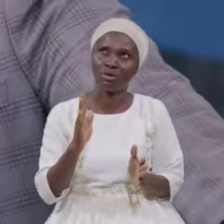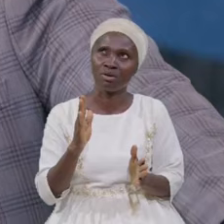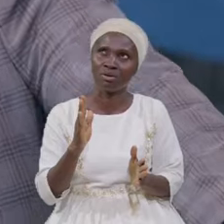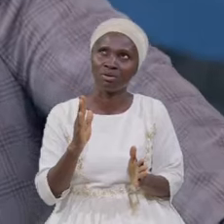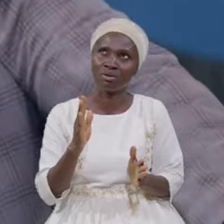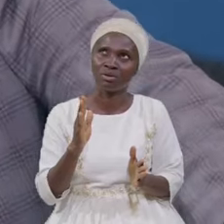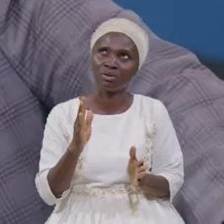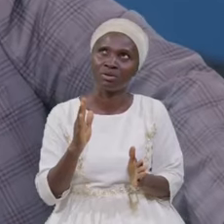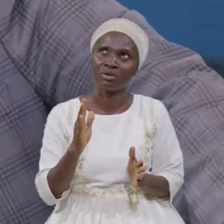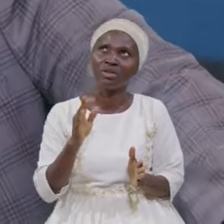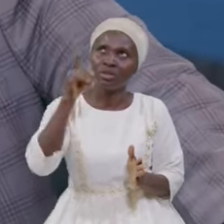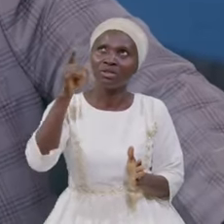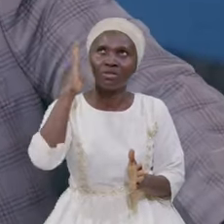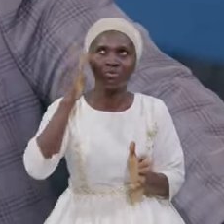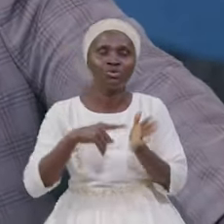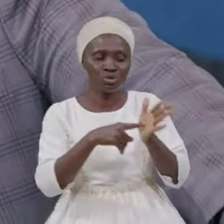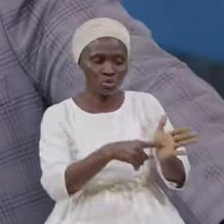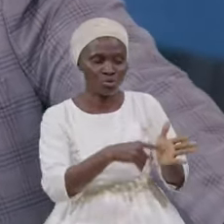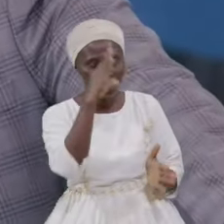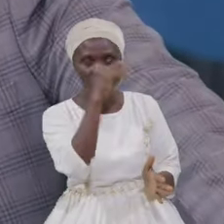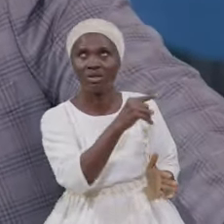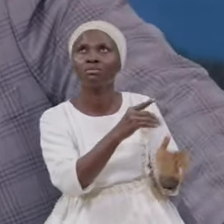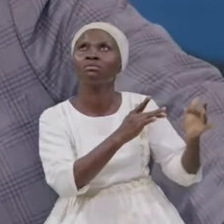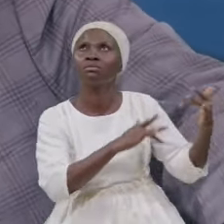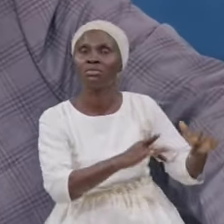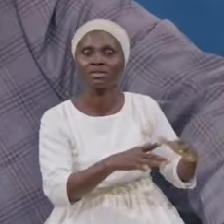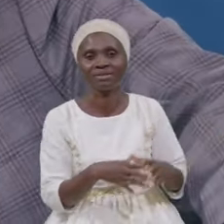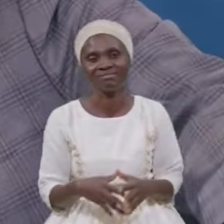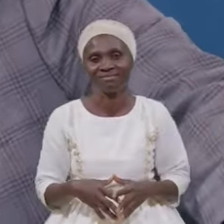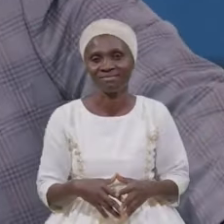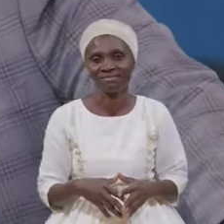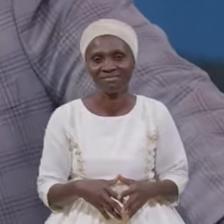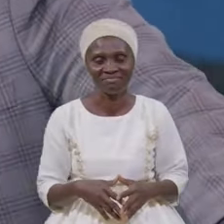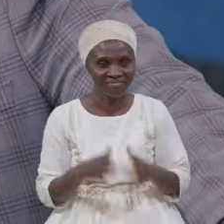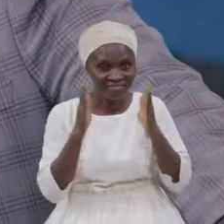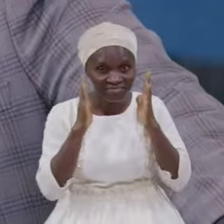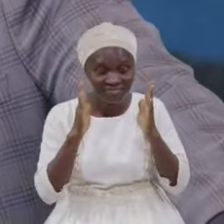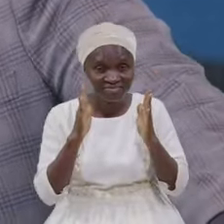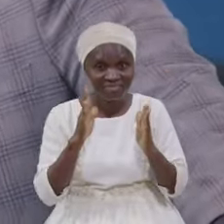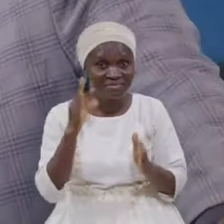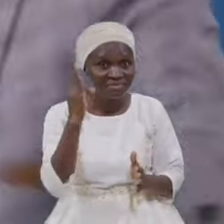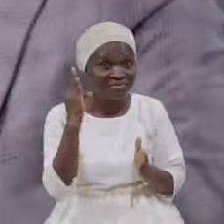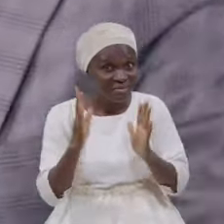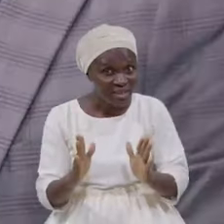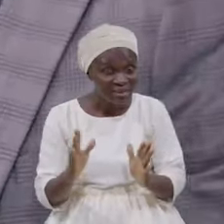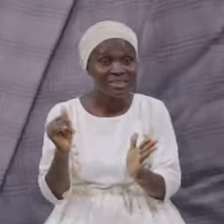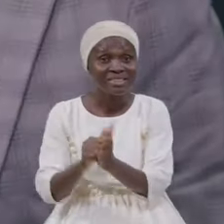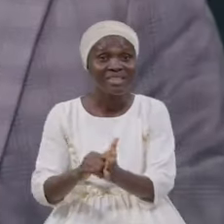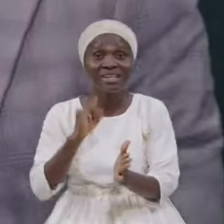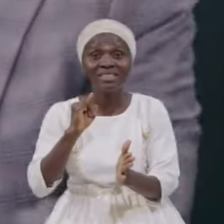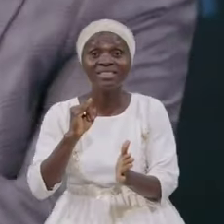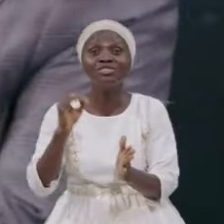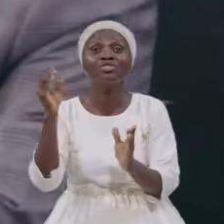lui fasse miséricorde, pasteur. C'est trop tard. Prêtre, c'est trop tard. Le